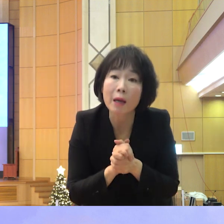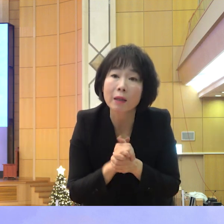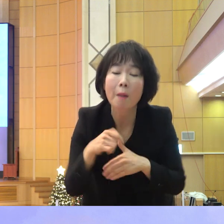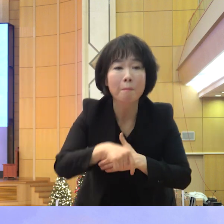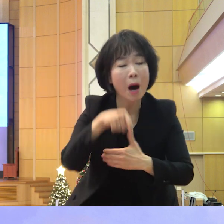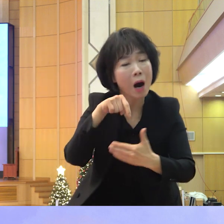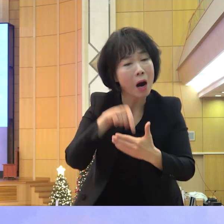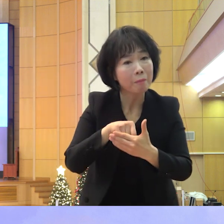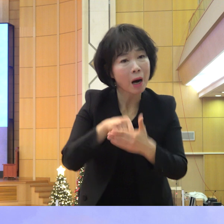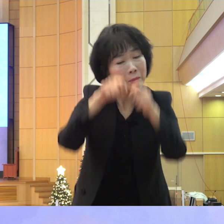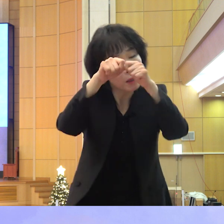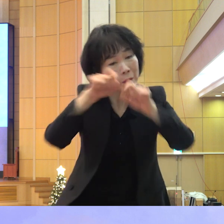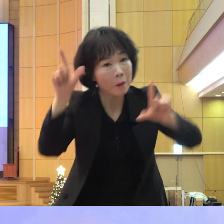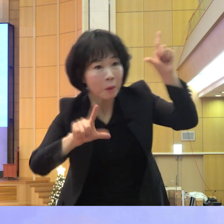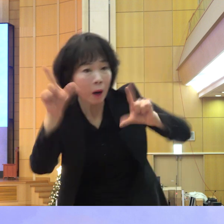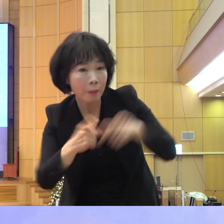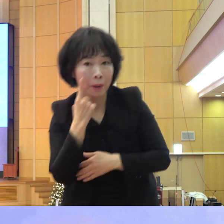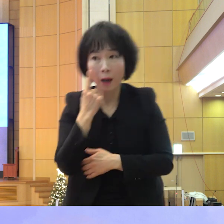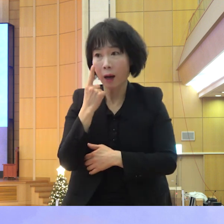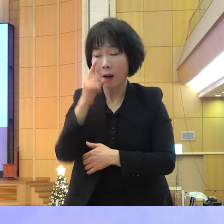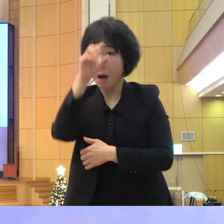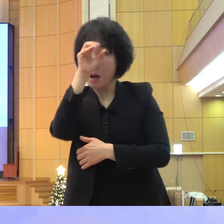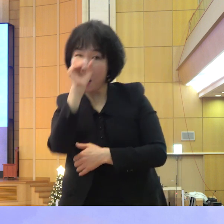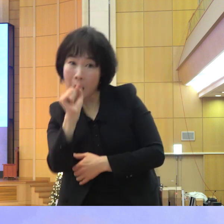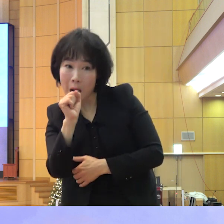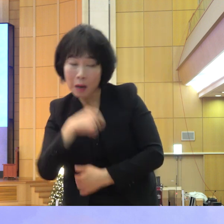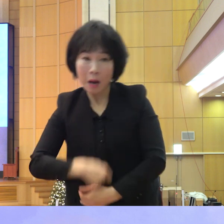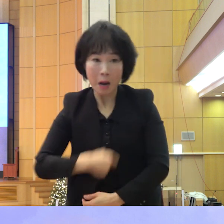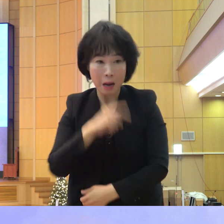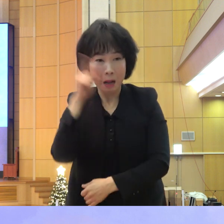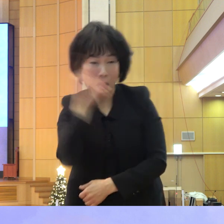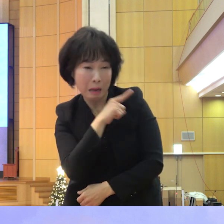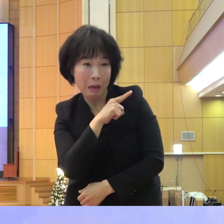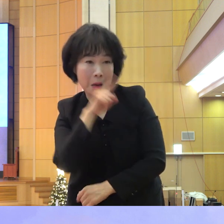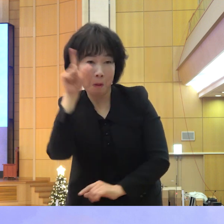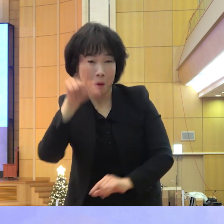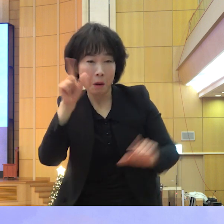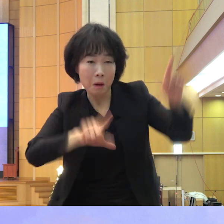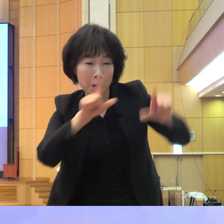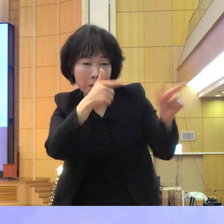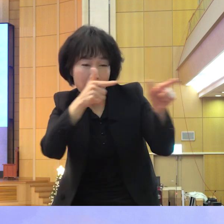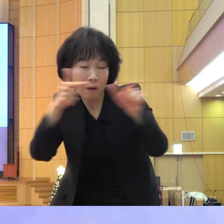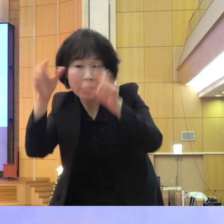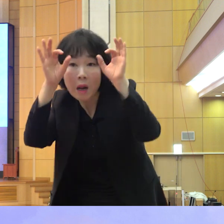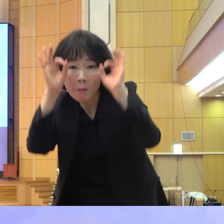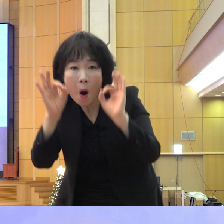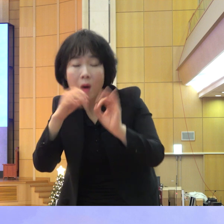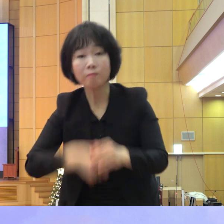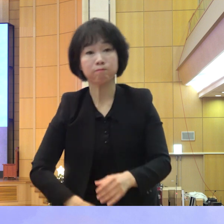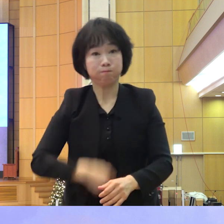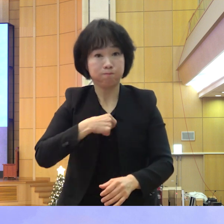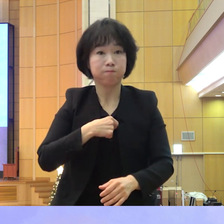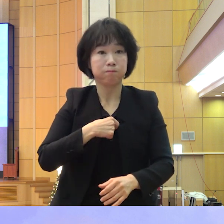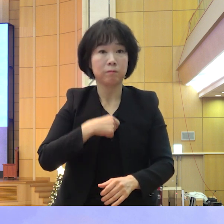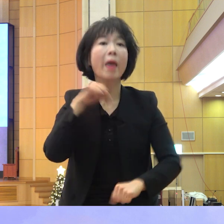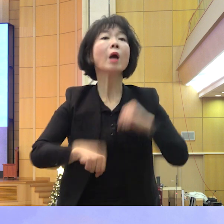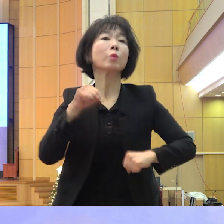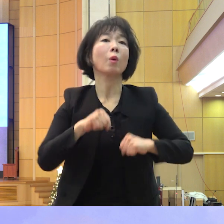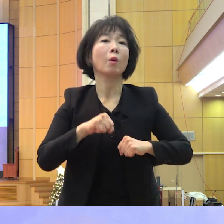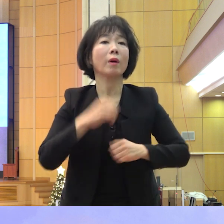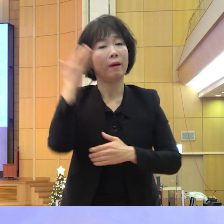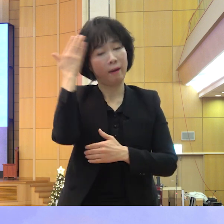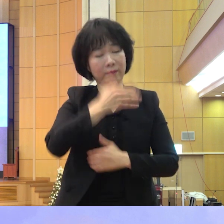의로운지 선한지 보시고, 내가 의롭고 의를 행하고 선을